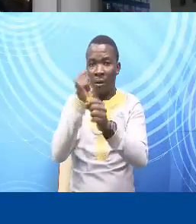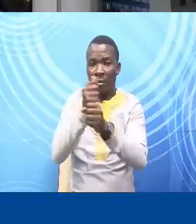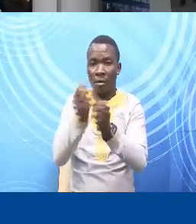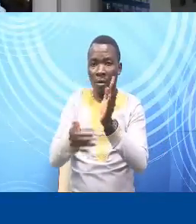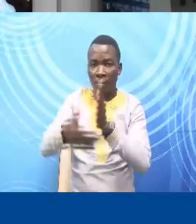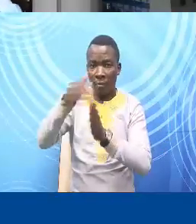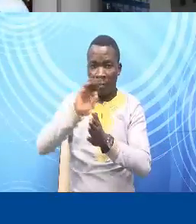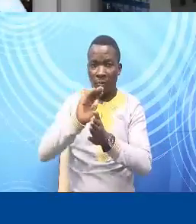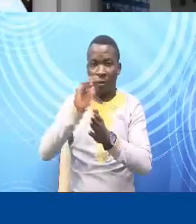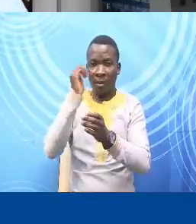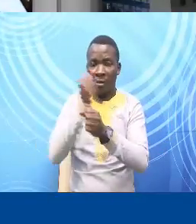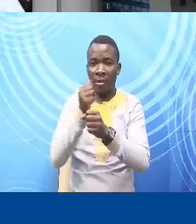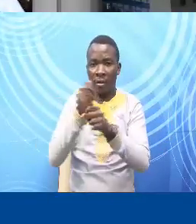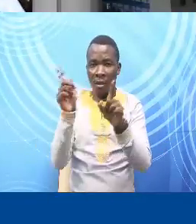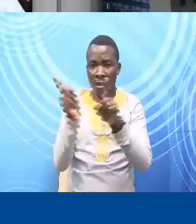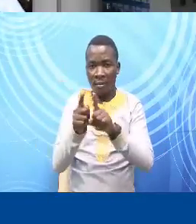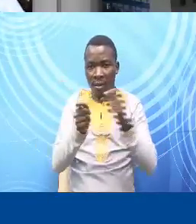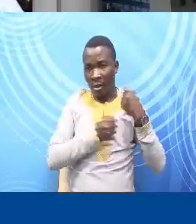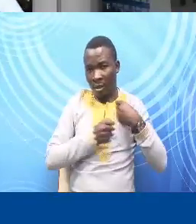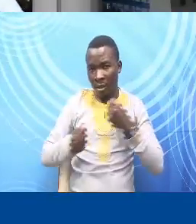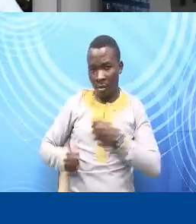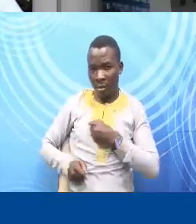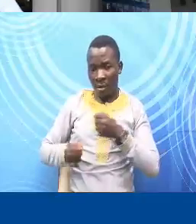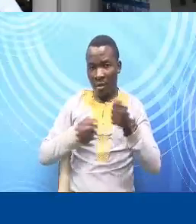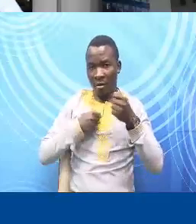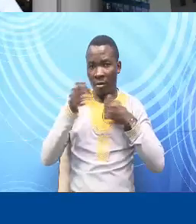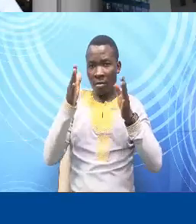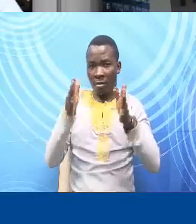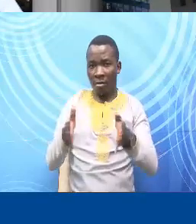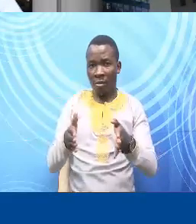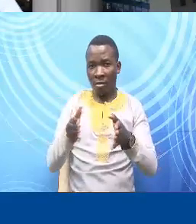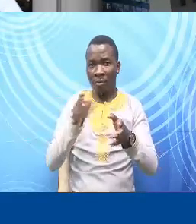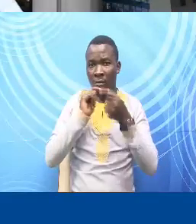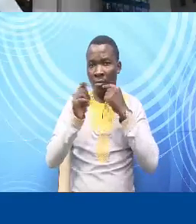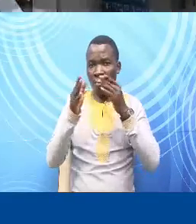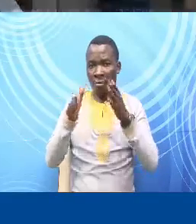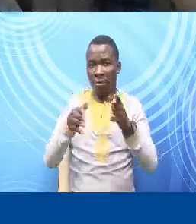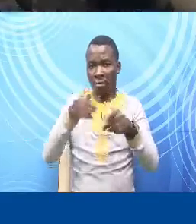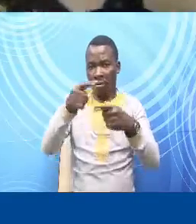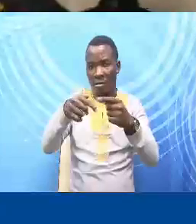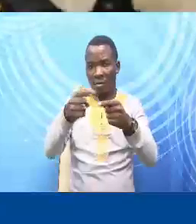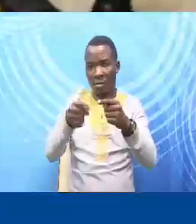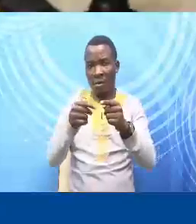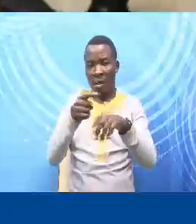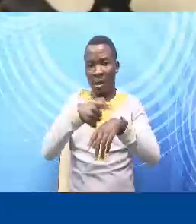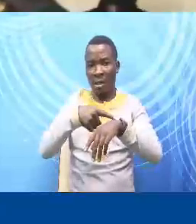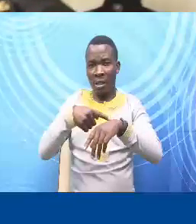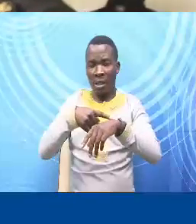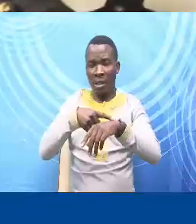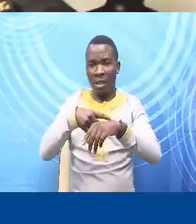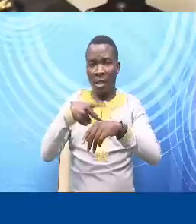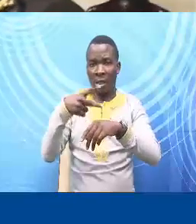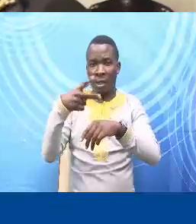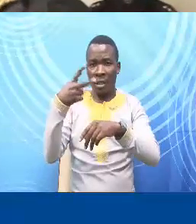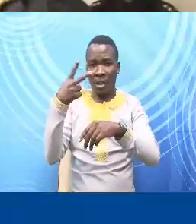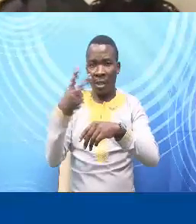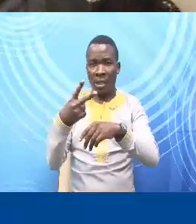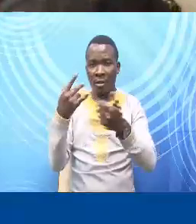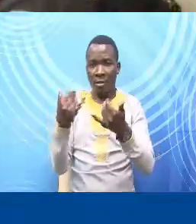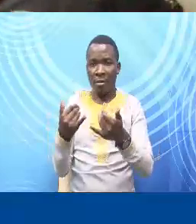kirenge nk'icy'intwari z'u Rwanda. Celestin Ntayishamo ko arakomeza. Hari ku isasa 8 z'igicamunsi cyo kuri uyu wa